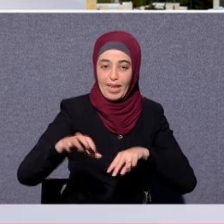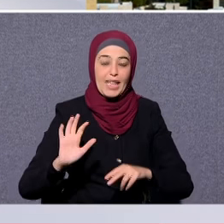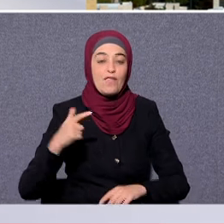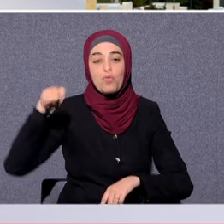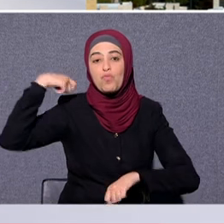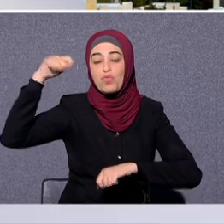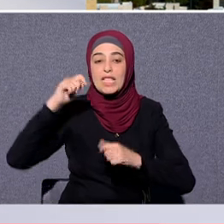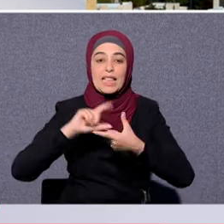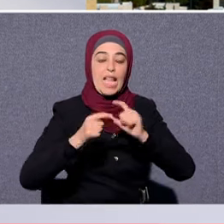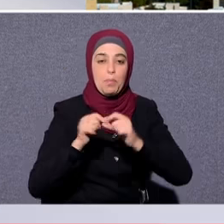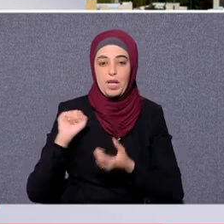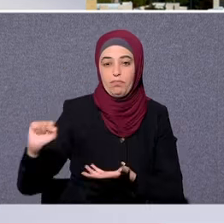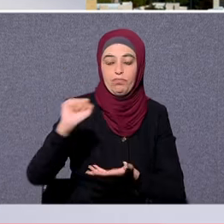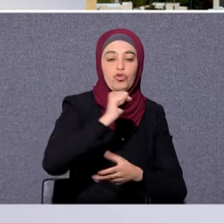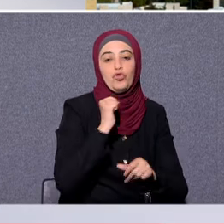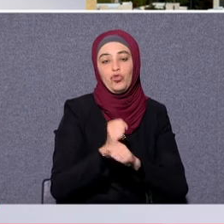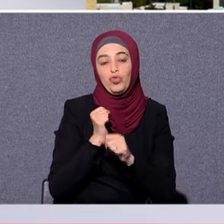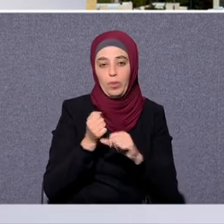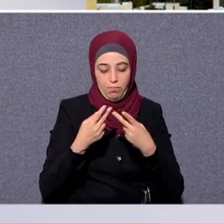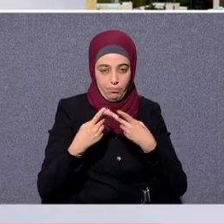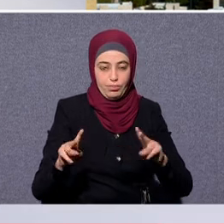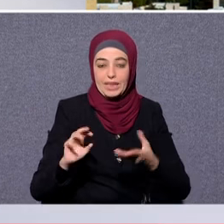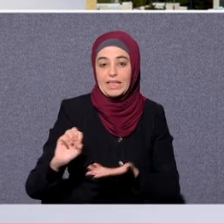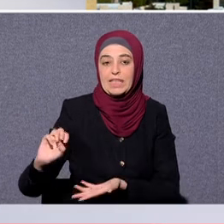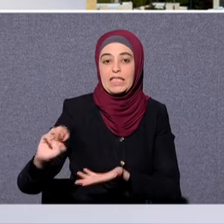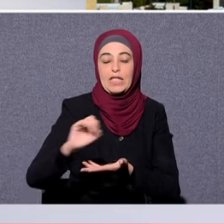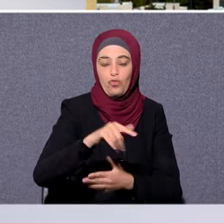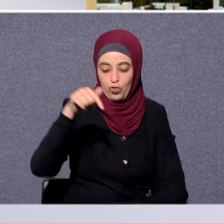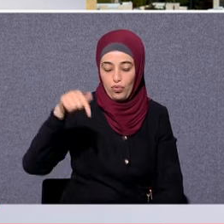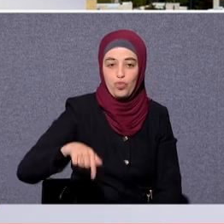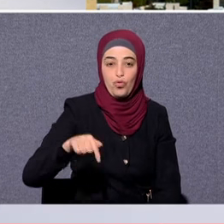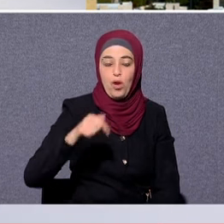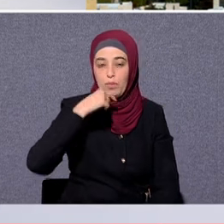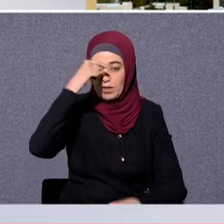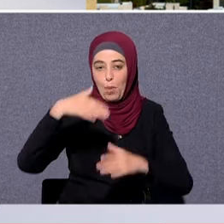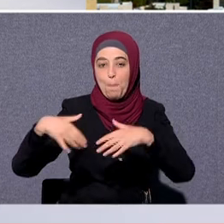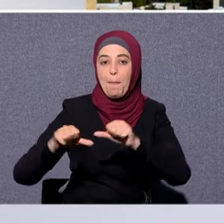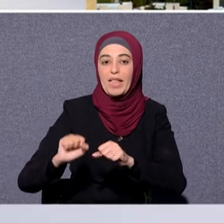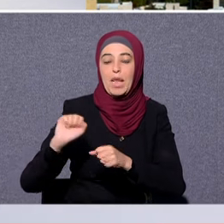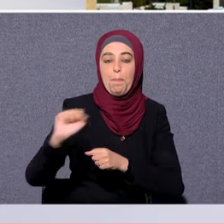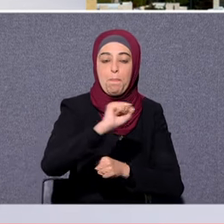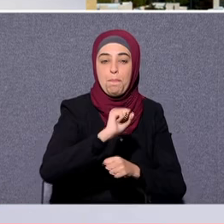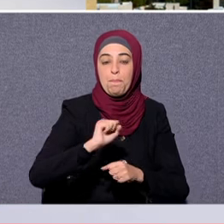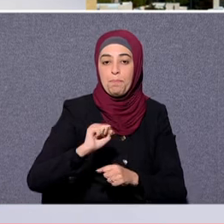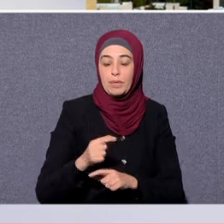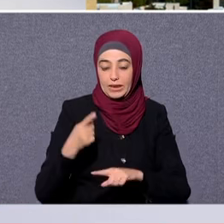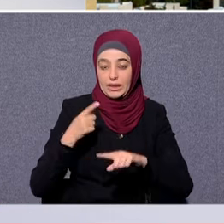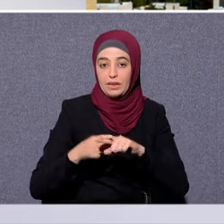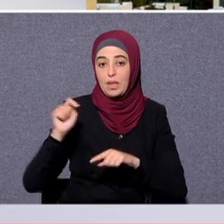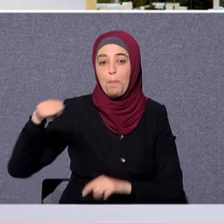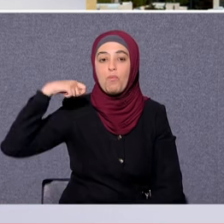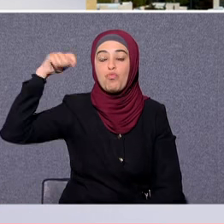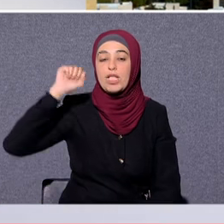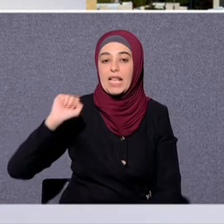التنمية الاجتماعية باشرت أعمالها بالتوزيع خلال هذا اليوم من خلال مكاتبها ومن خلال نفس